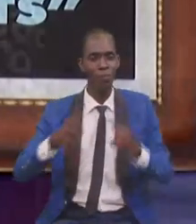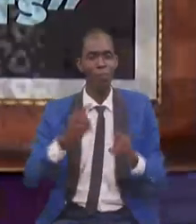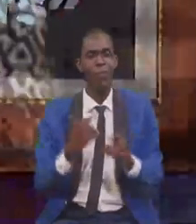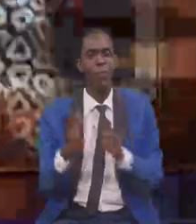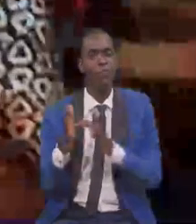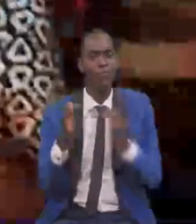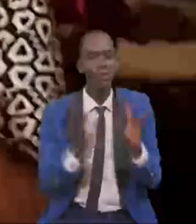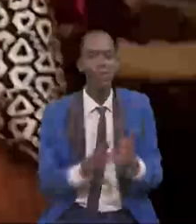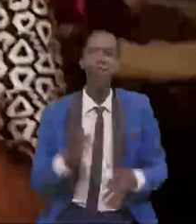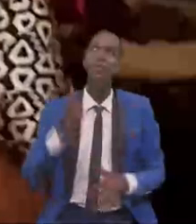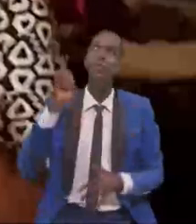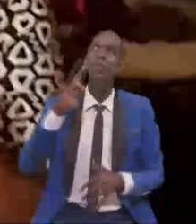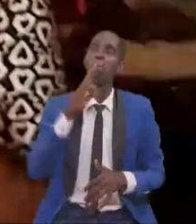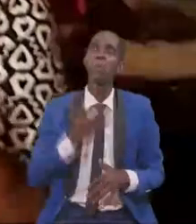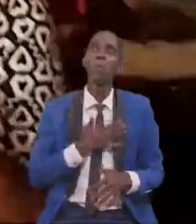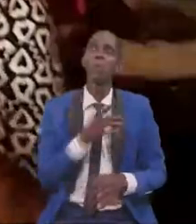Jésus, tu es mon Seigneur.